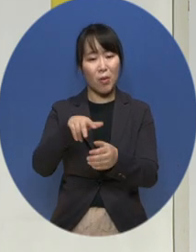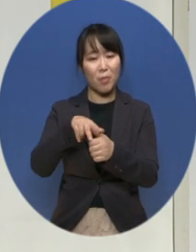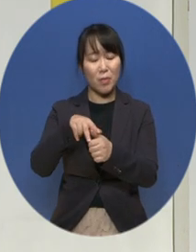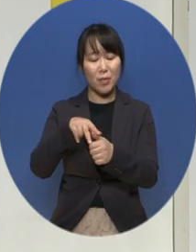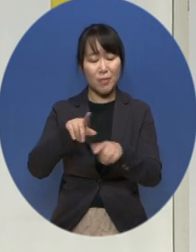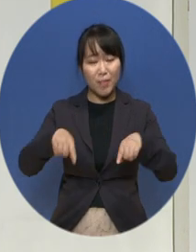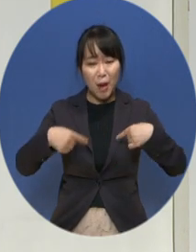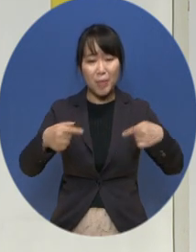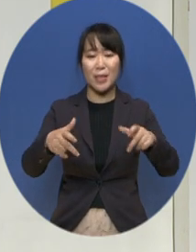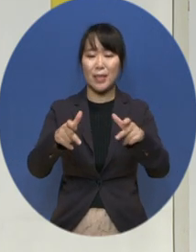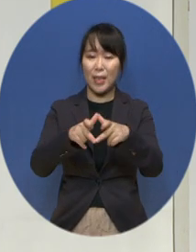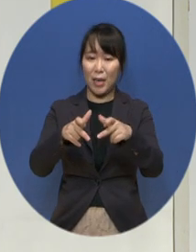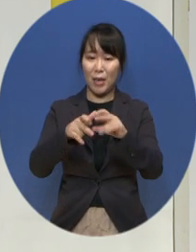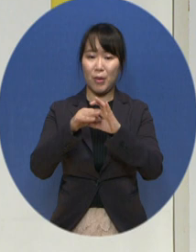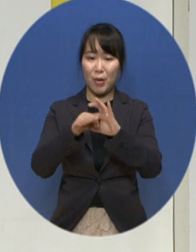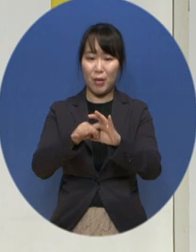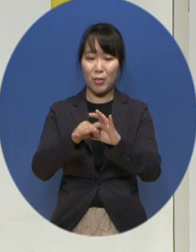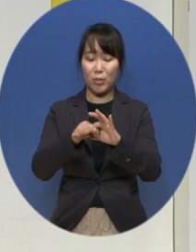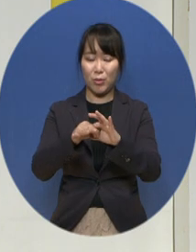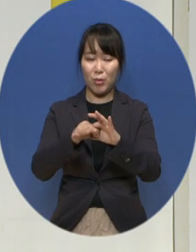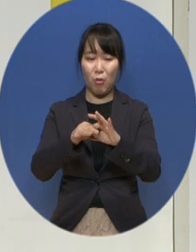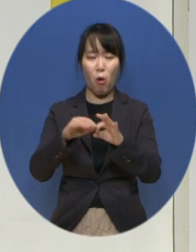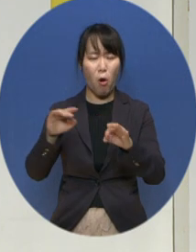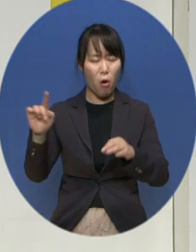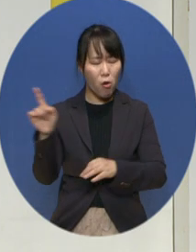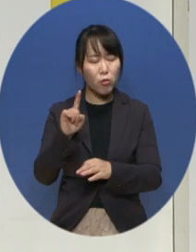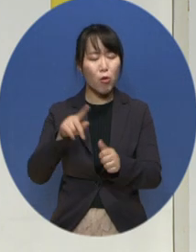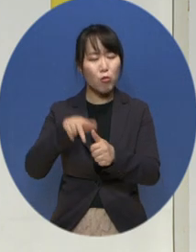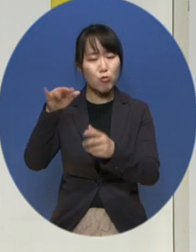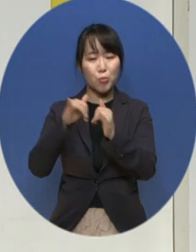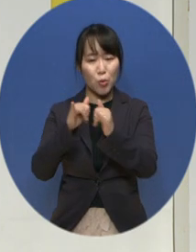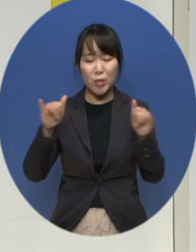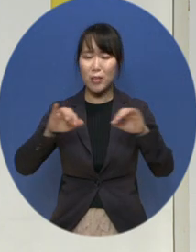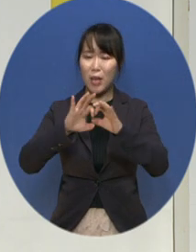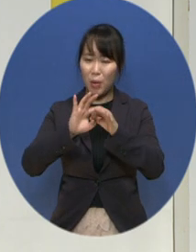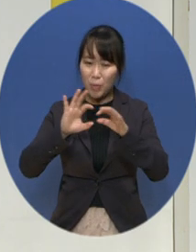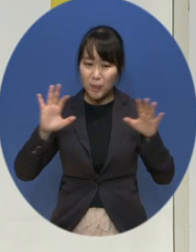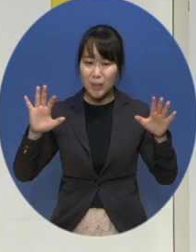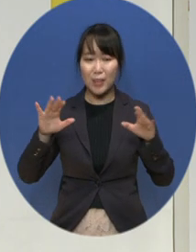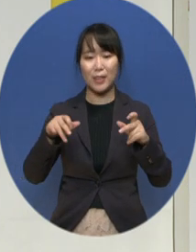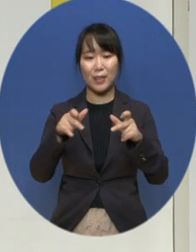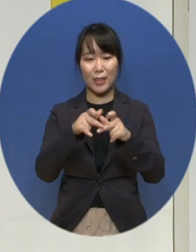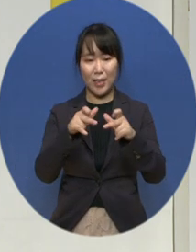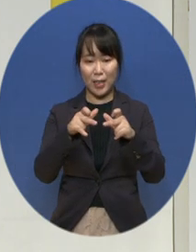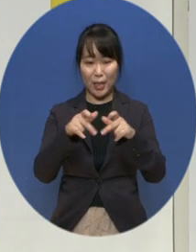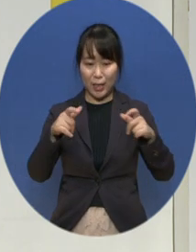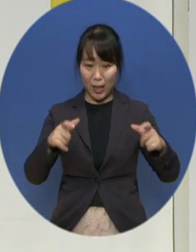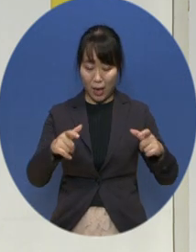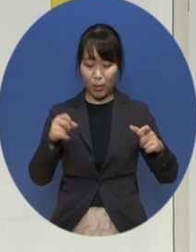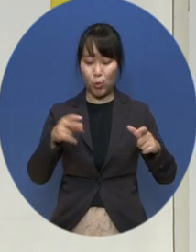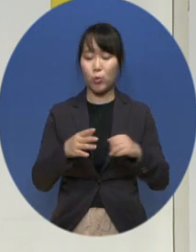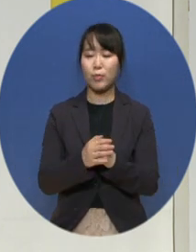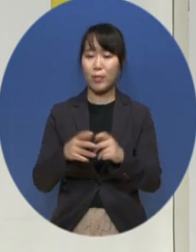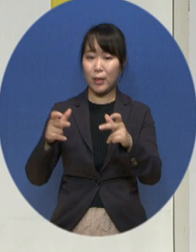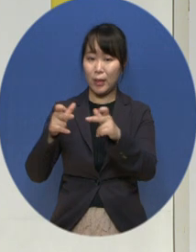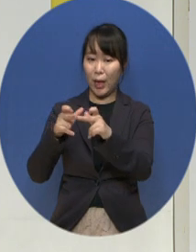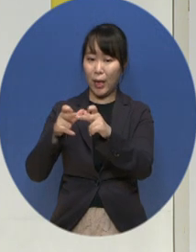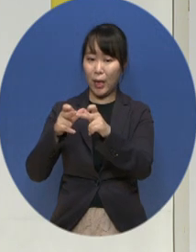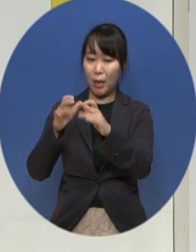그런 장애인들의 돼서는 뭐 어느 후보를 떠나서 예 뭐 장애인 게 에